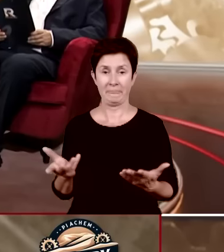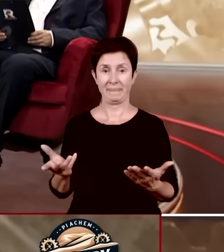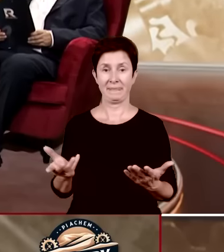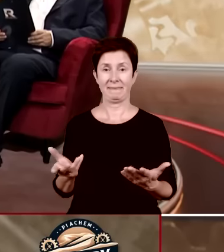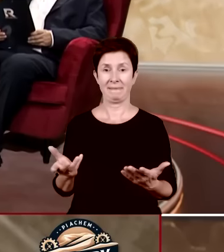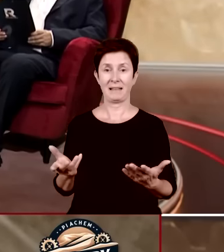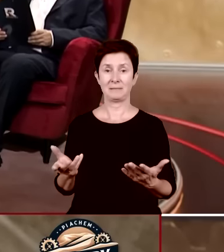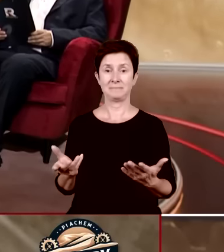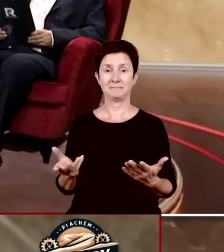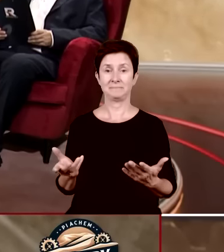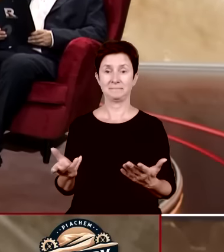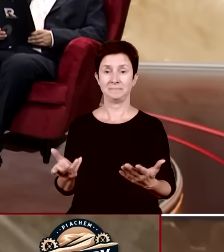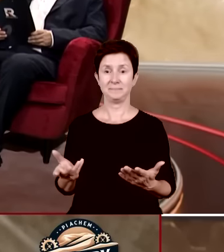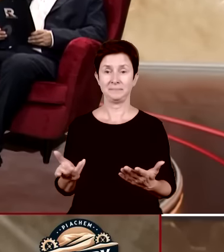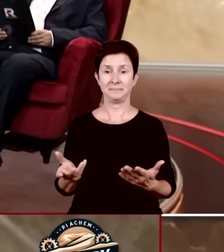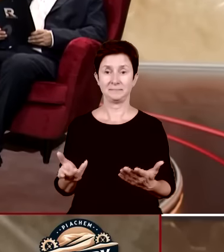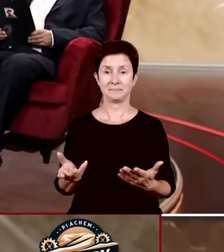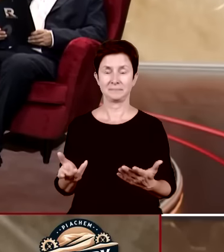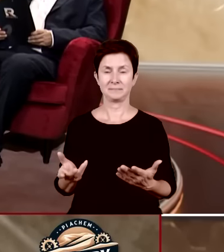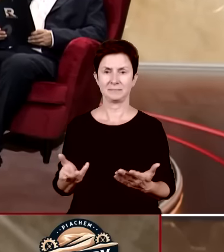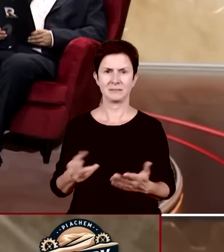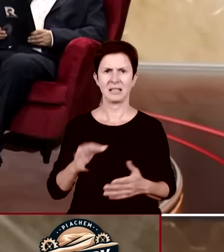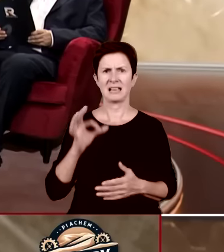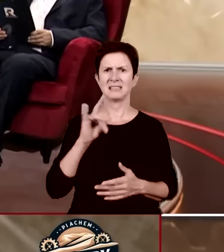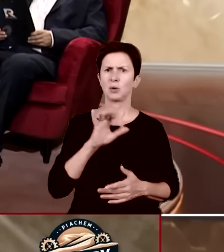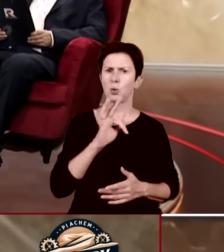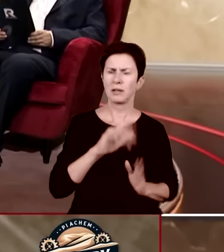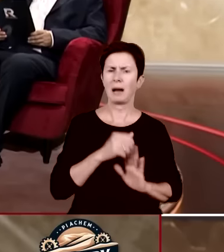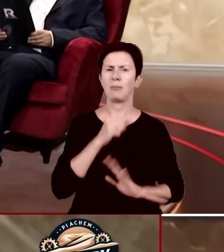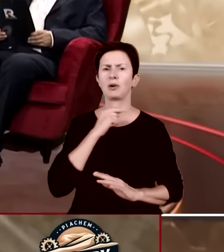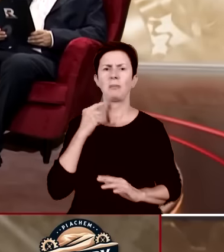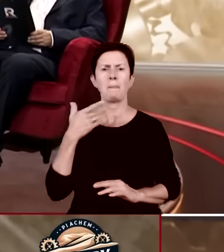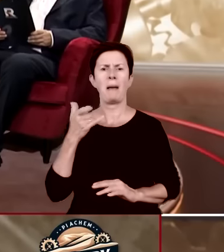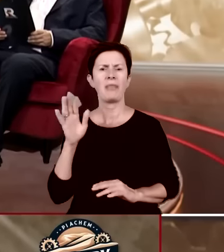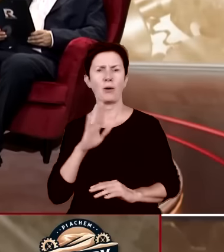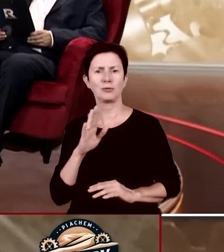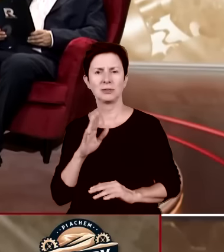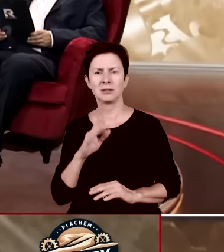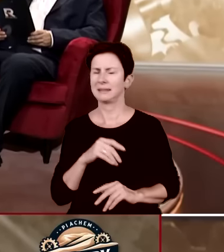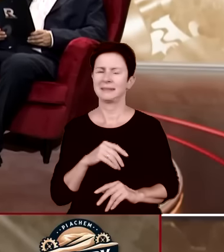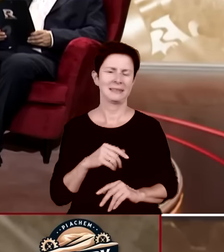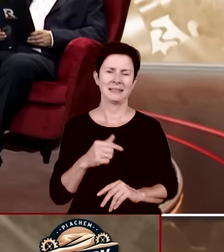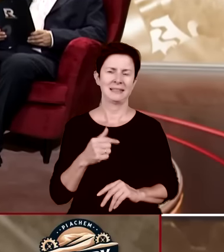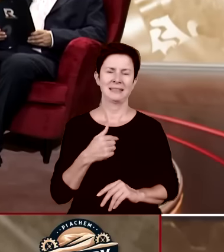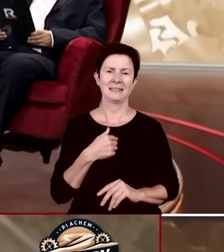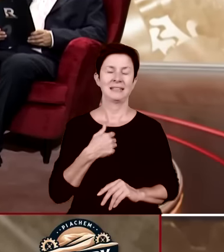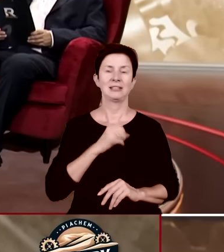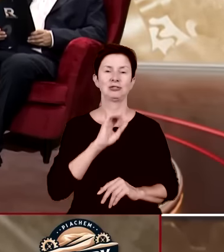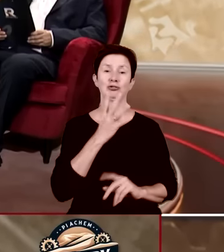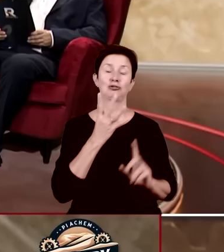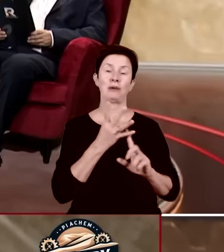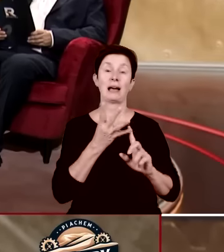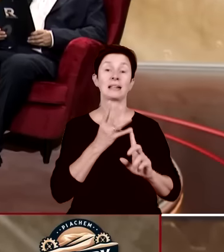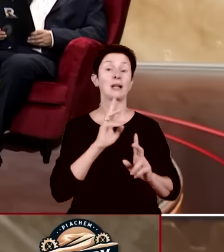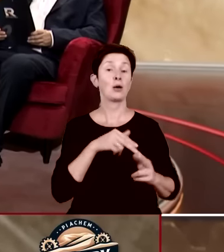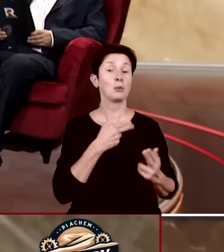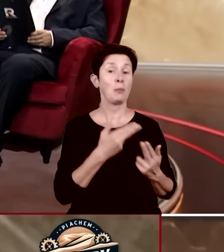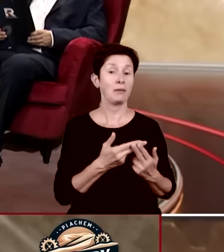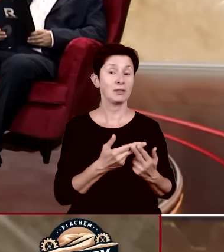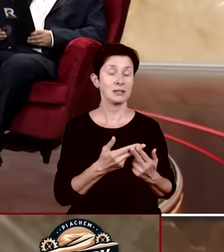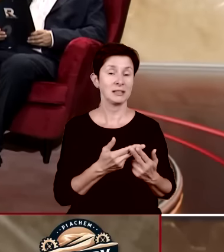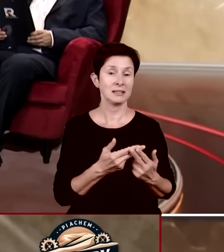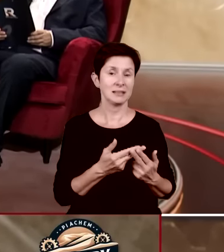za ten skandal. Ale to Cygut czy ojciec Mateusz? To? Nie, ja obstawiam czwartą możliwość. Taki był